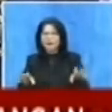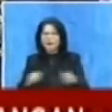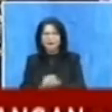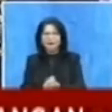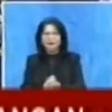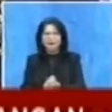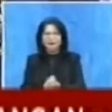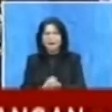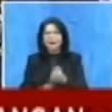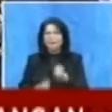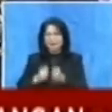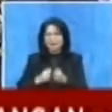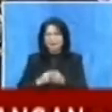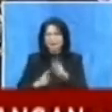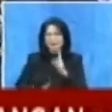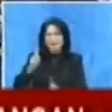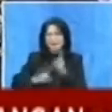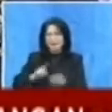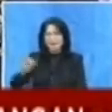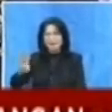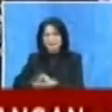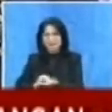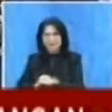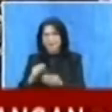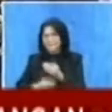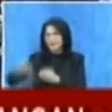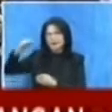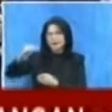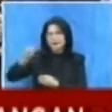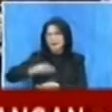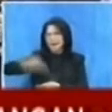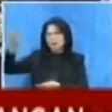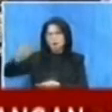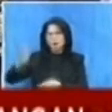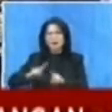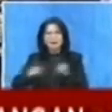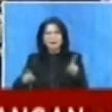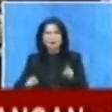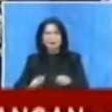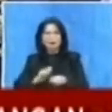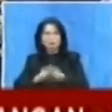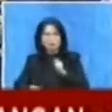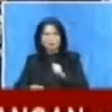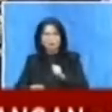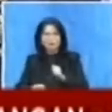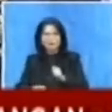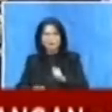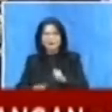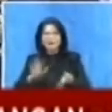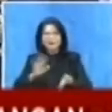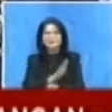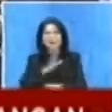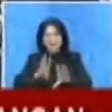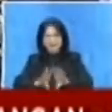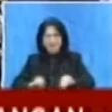peningkatan daya saing investasi, dan peningkatan ekspor, tapi juga pada penciptaan lapangan kerja yang